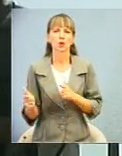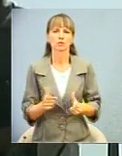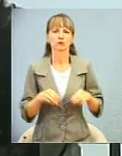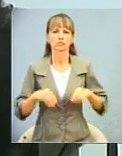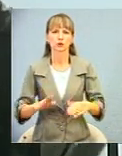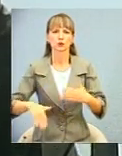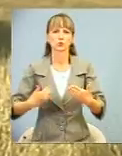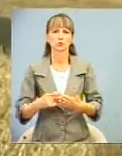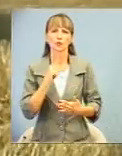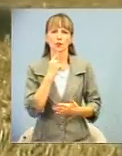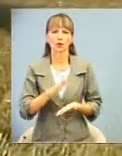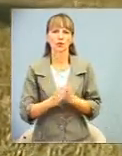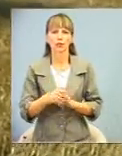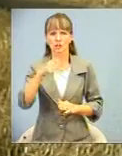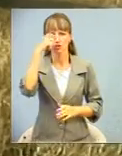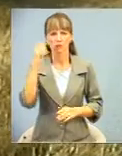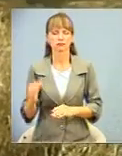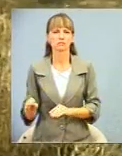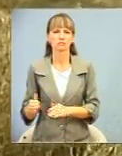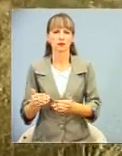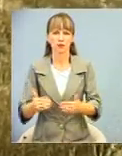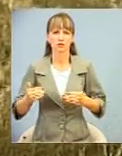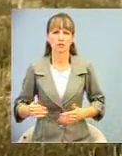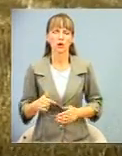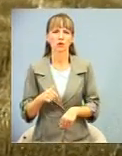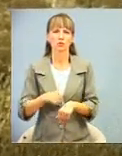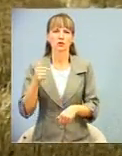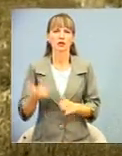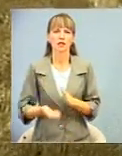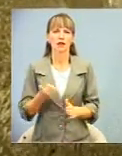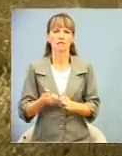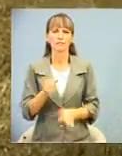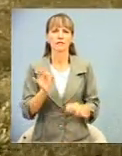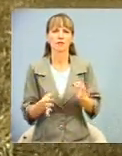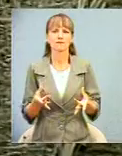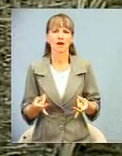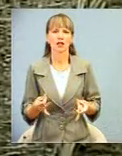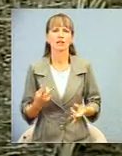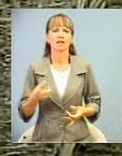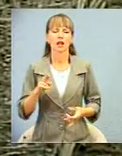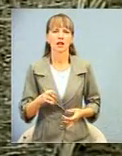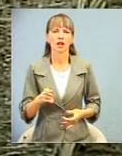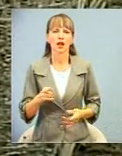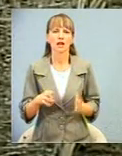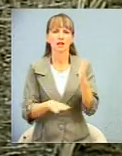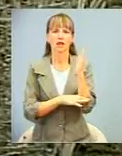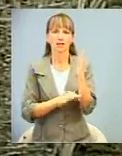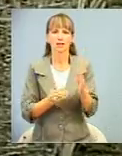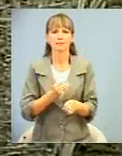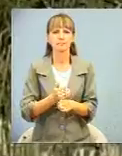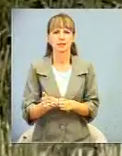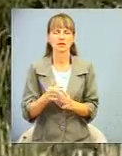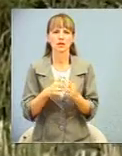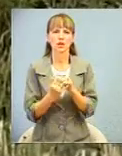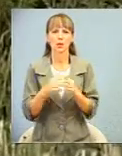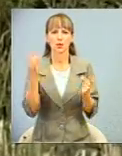важких погодних умовах. Спека відступила, однак відчувається брак природньої вологи, зокрема для плодових дерев та пізніх сільгоспкультур.